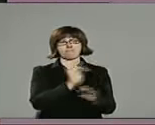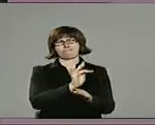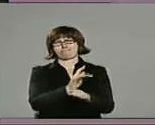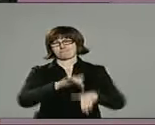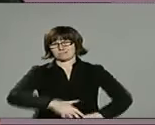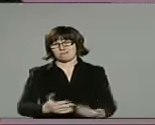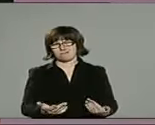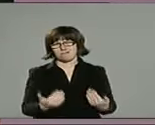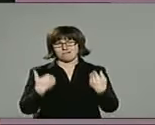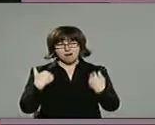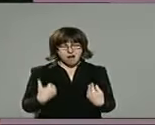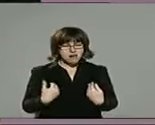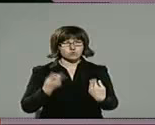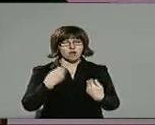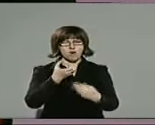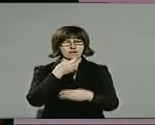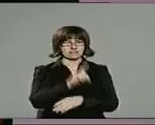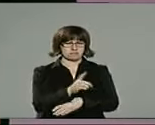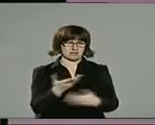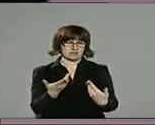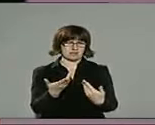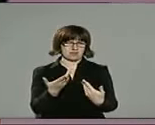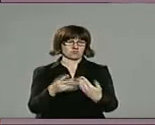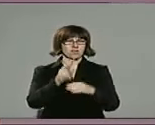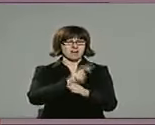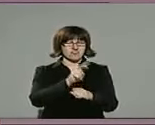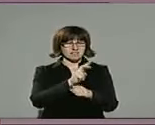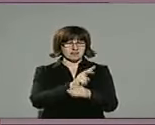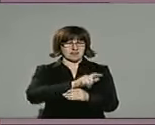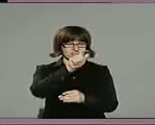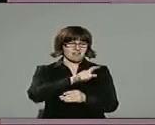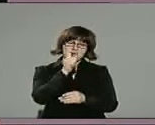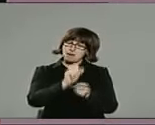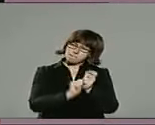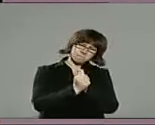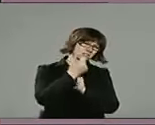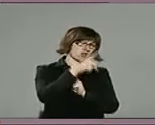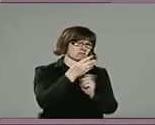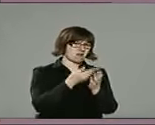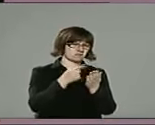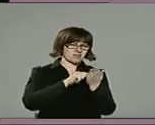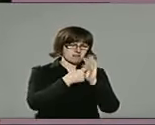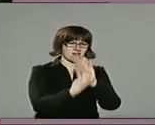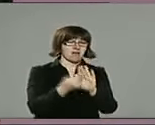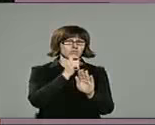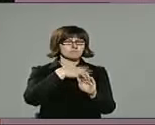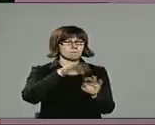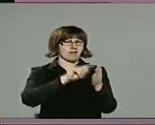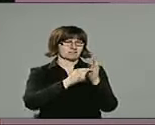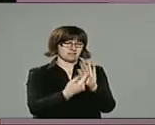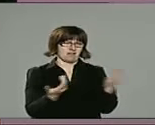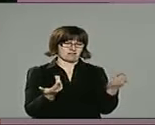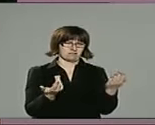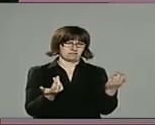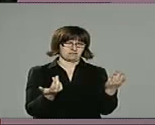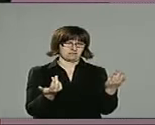Politik. Diese Haltung hat doch die SPD und unsere Vertreterinnen und Vertreter immer besonders ausgezeichnet. Das müssen wir wieder sichtbar machen, liebe Genossinnen